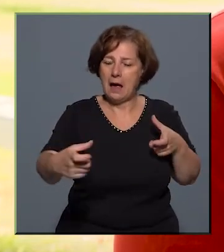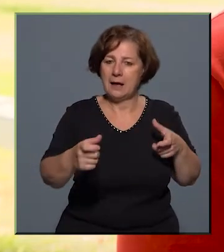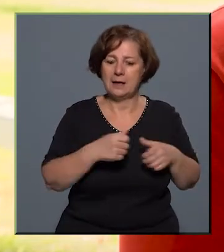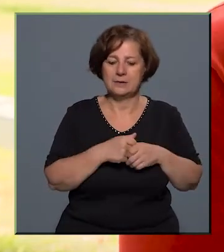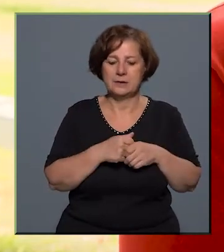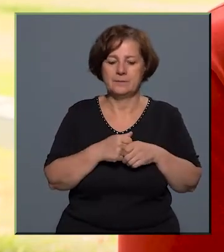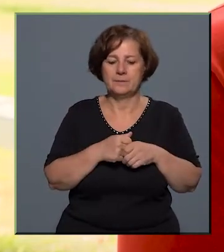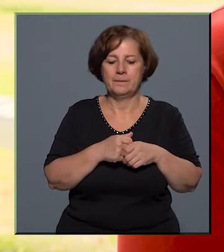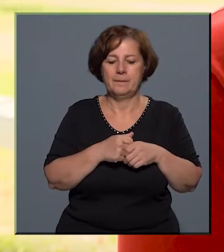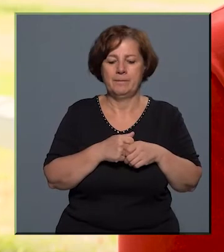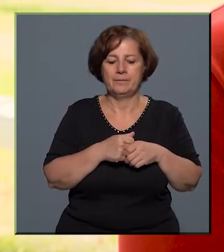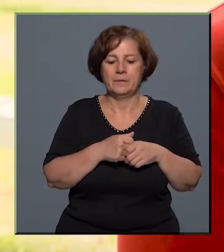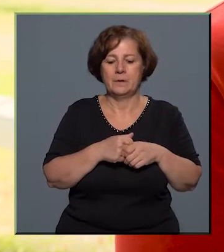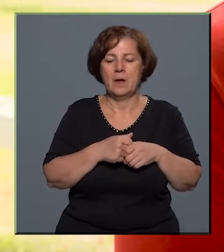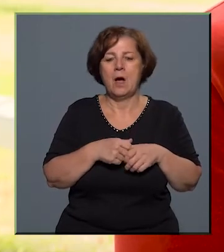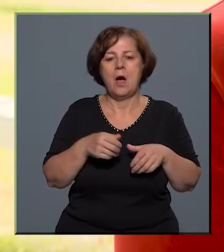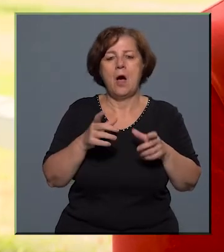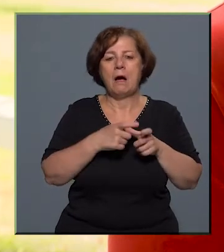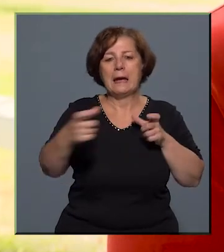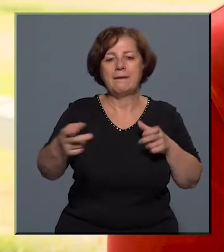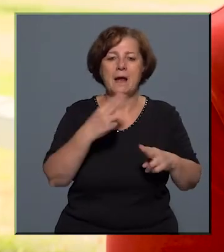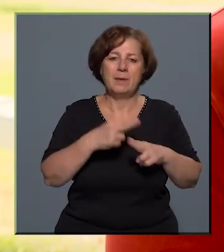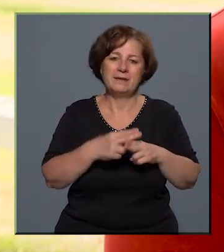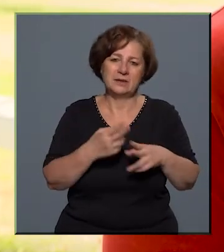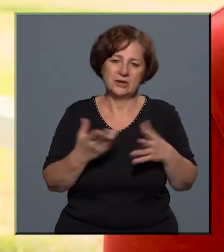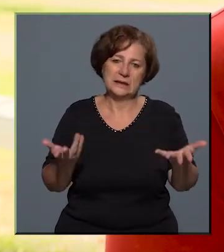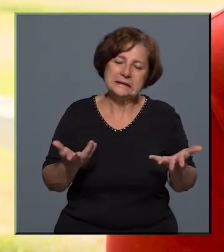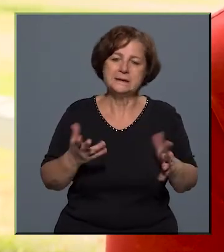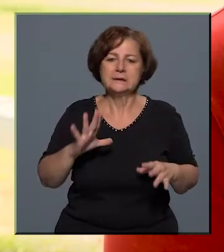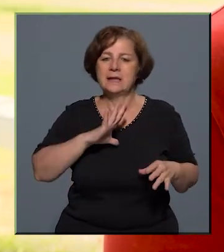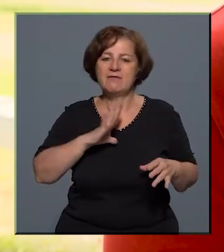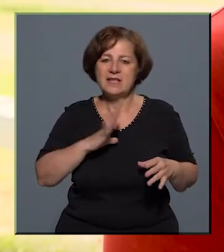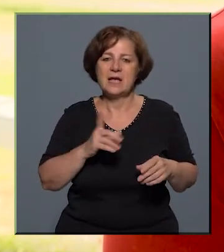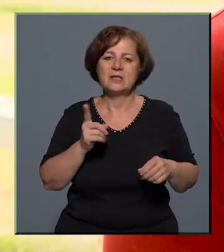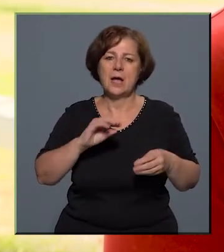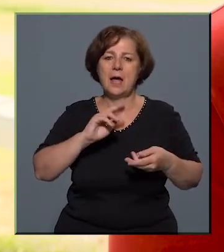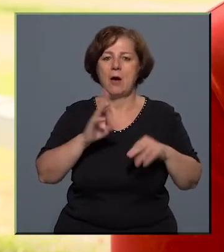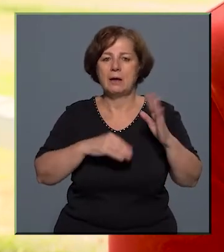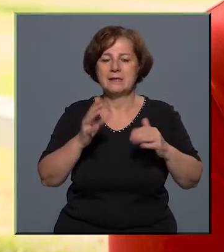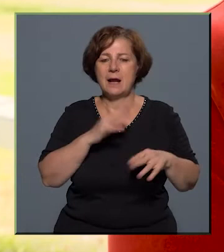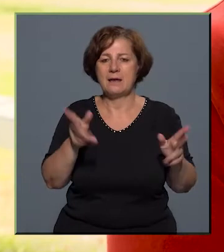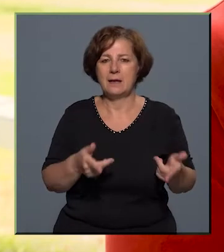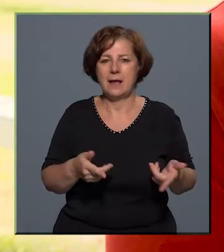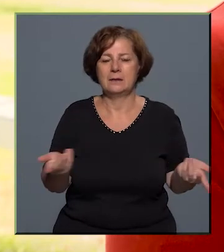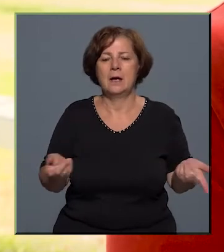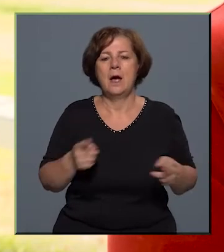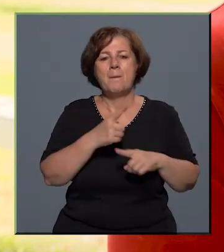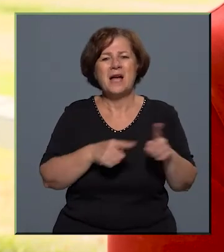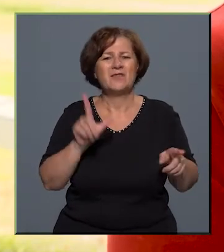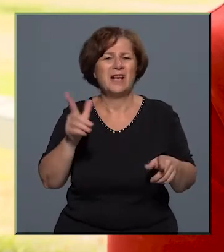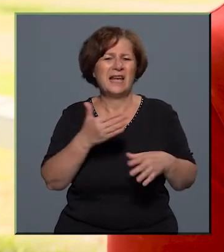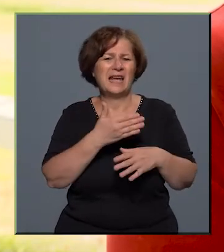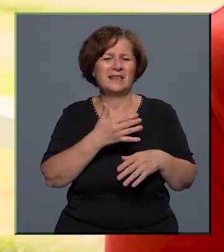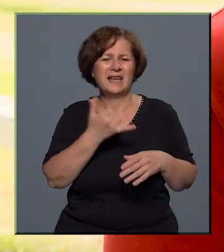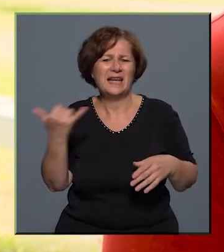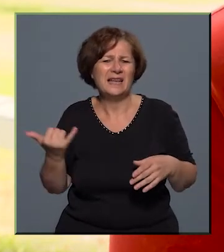A kenelkeögés, ugye a legtöbb gazdi hallott, nem vészes, de ha nincsen kezelve, lehet belőle komoly probléma, de akkor is a kutyának másfél-két